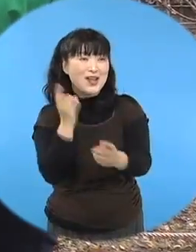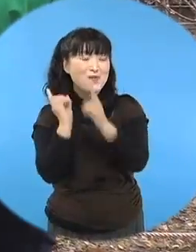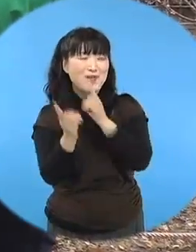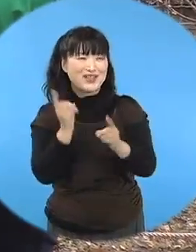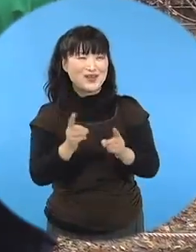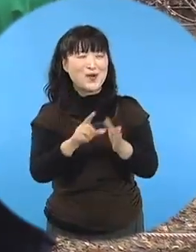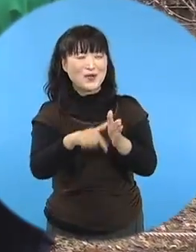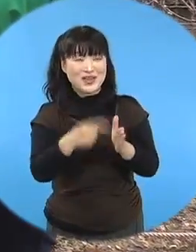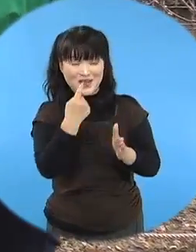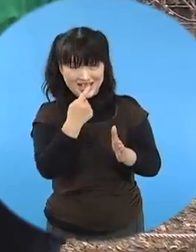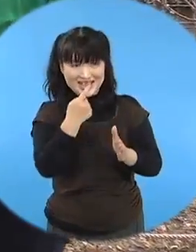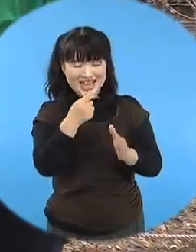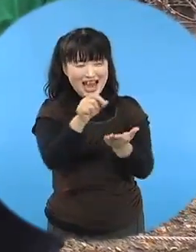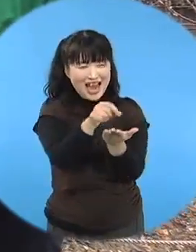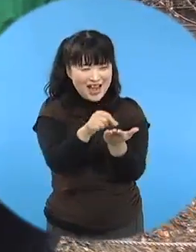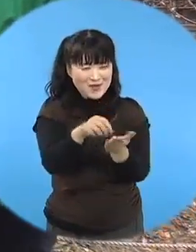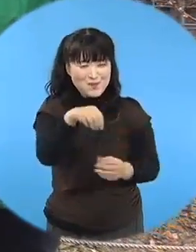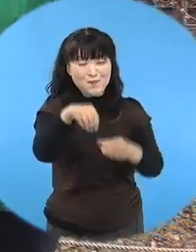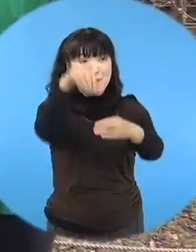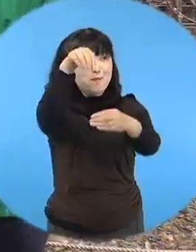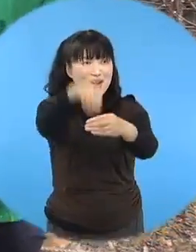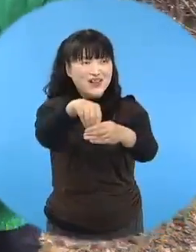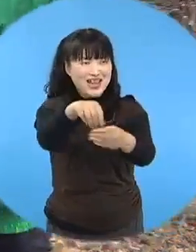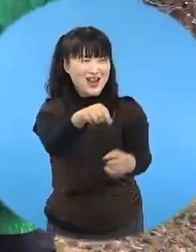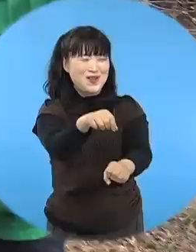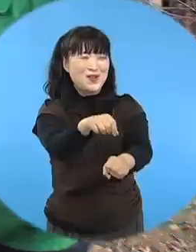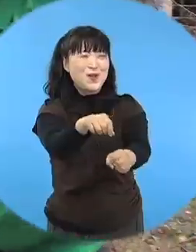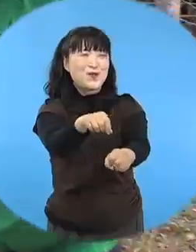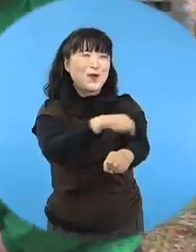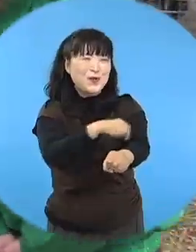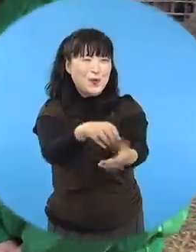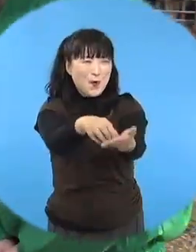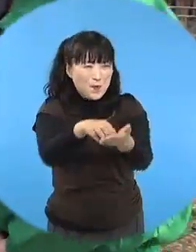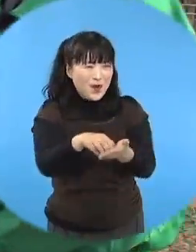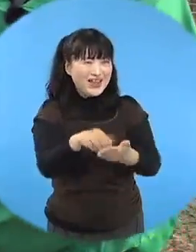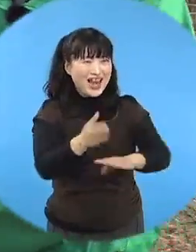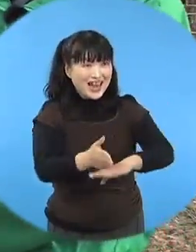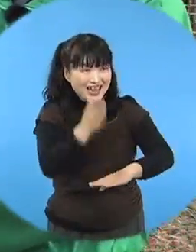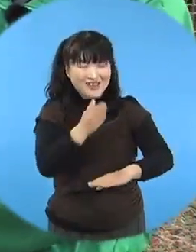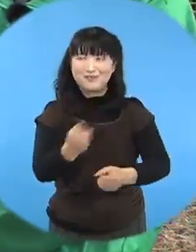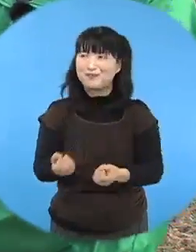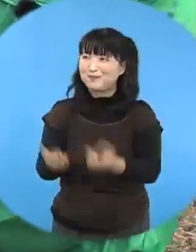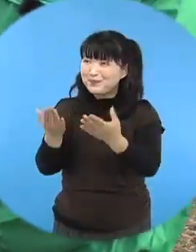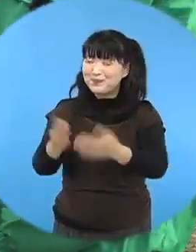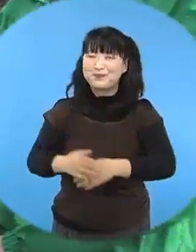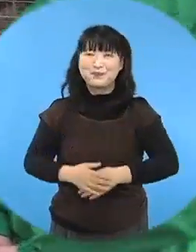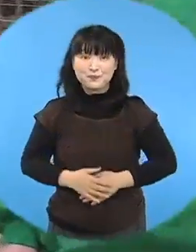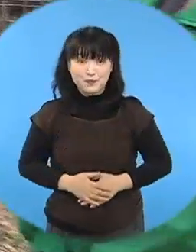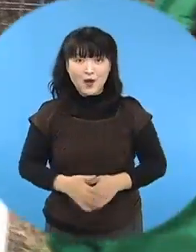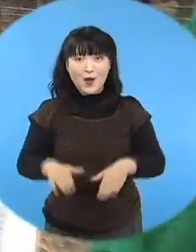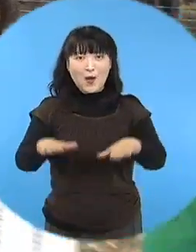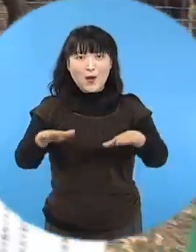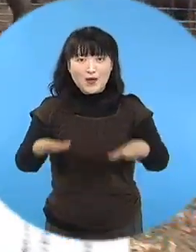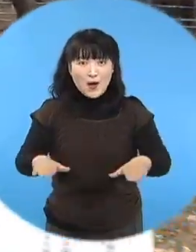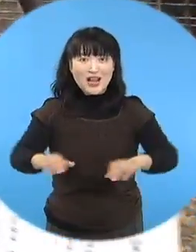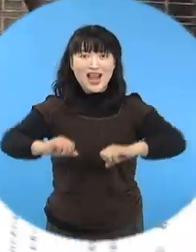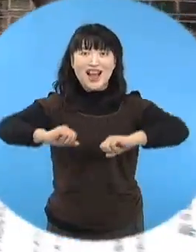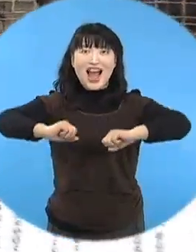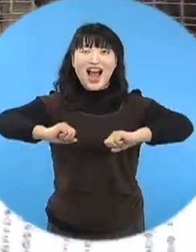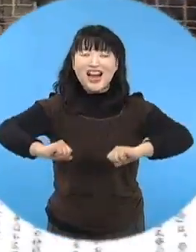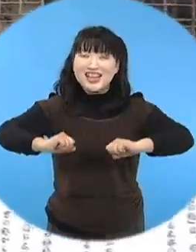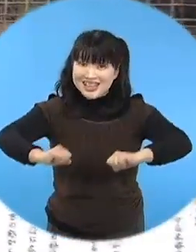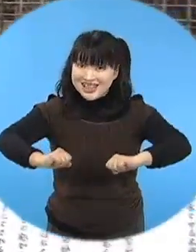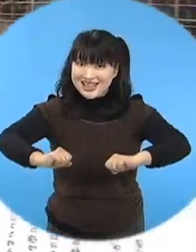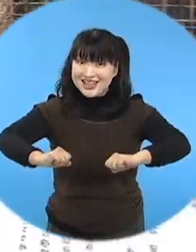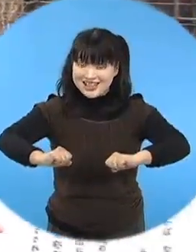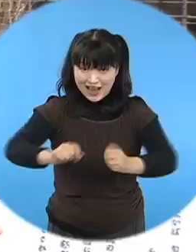は私俳句読ませていただいて特選いただきました、はい、ありがとうございます。 ありがとうございます。 ということで今回も張り切って読ませてい